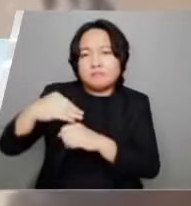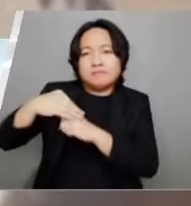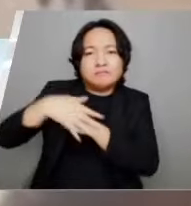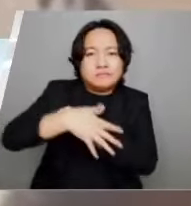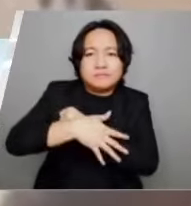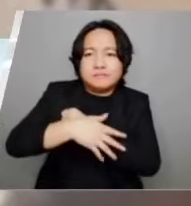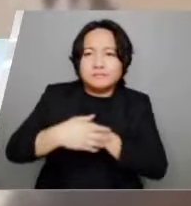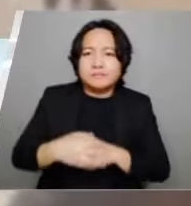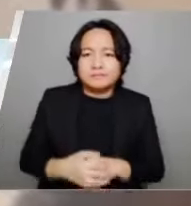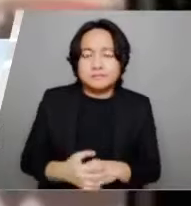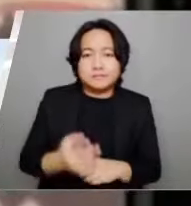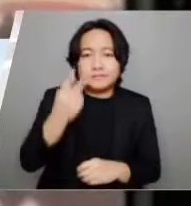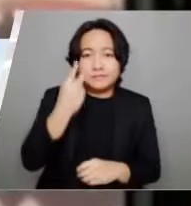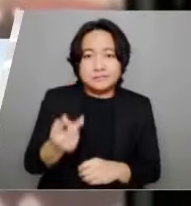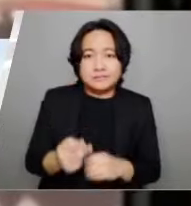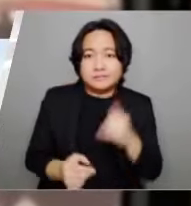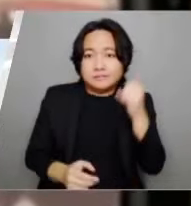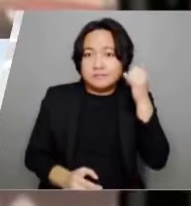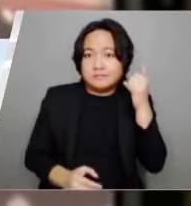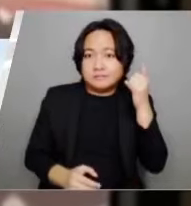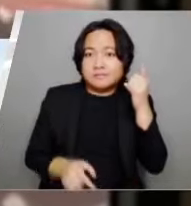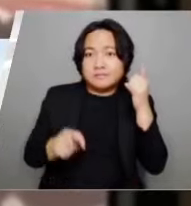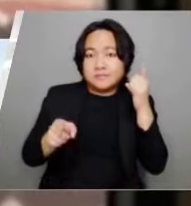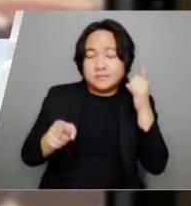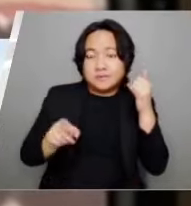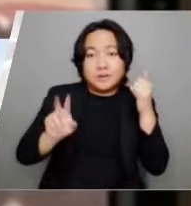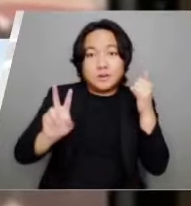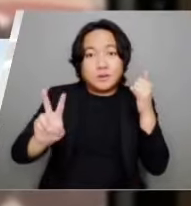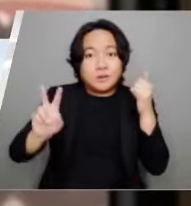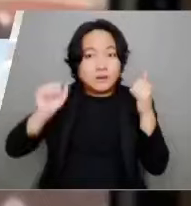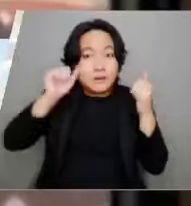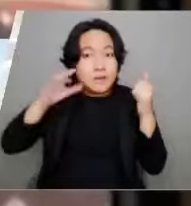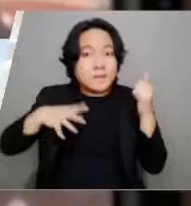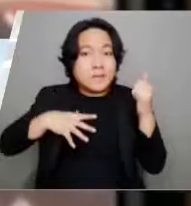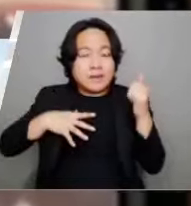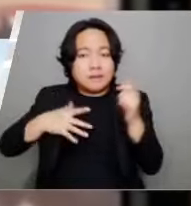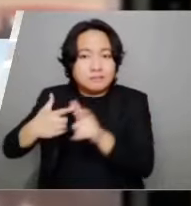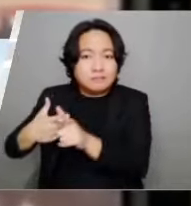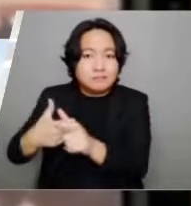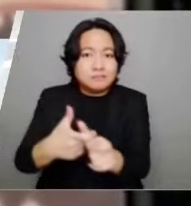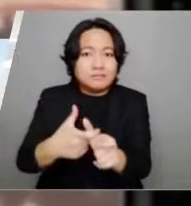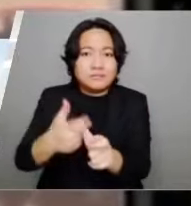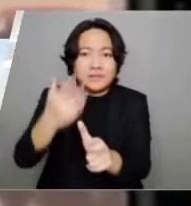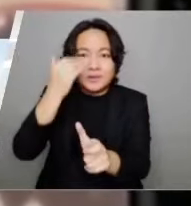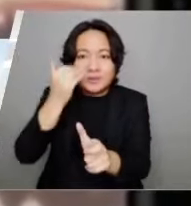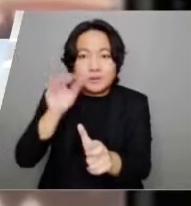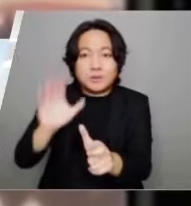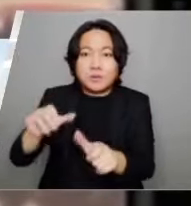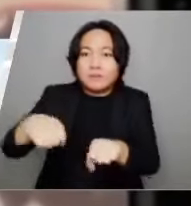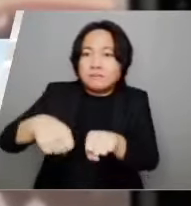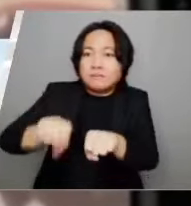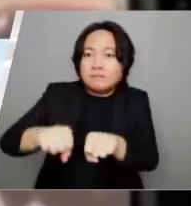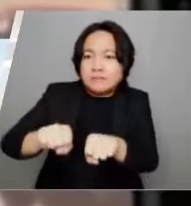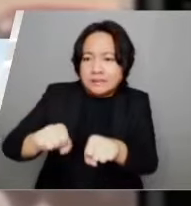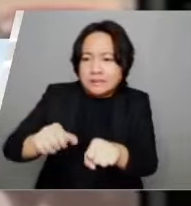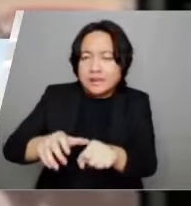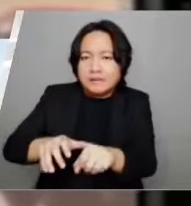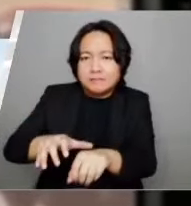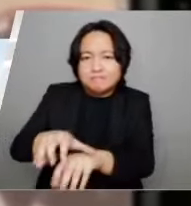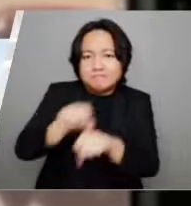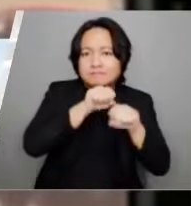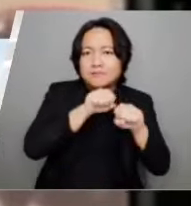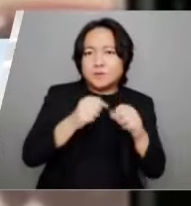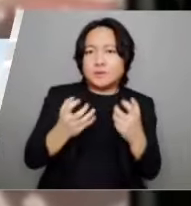akto ang pagtakbo ng dalawang lalaki para maisalba ang nakaparada nilang motorsiklo.